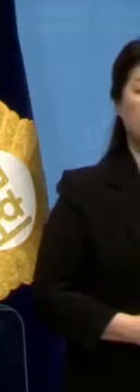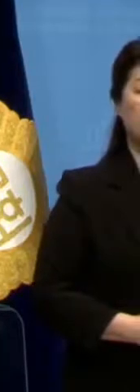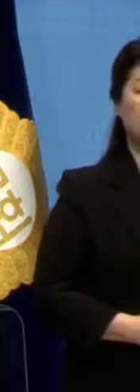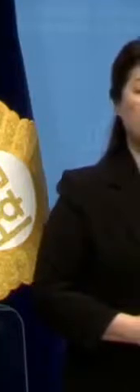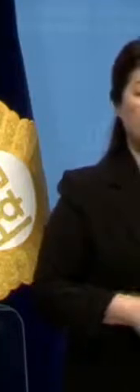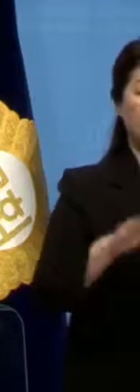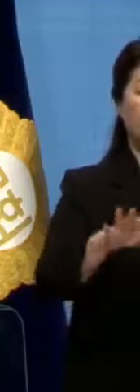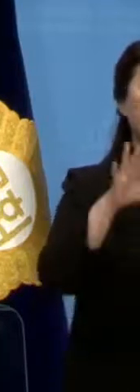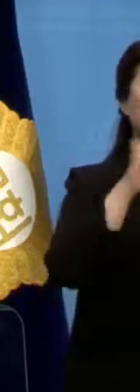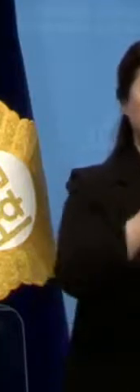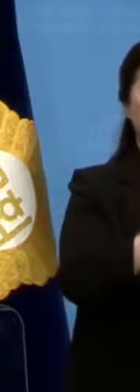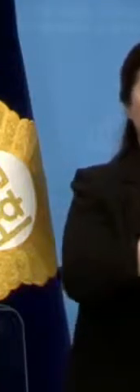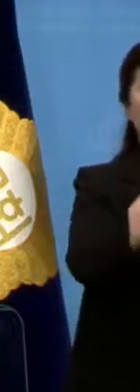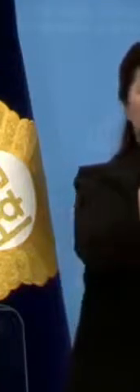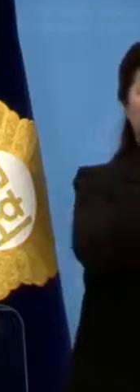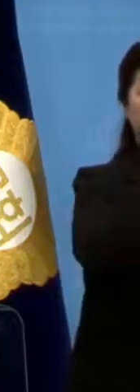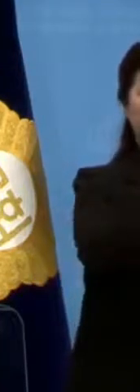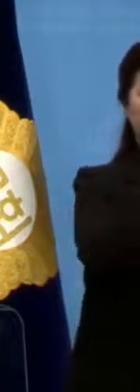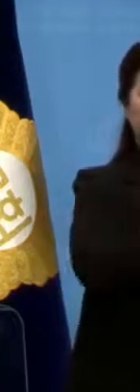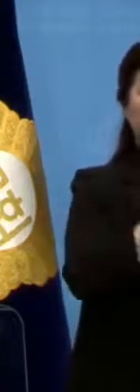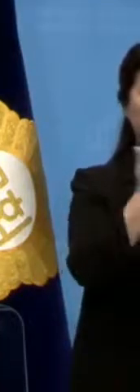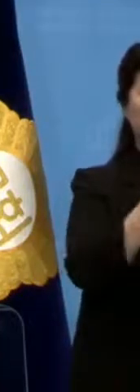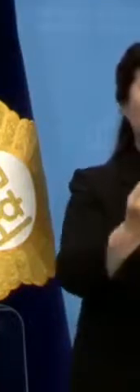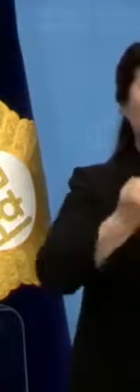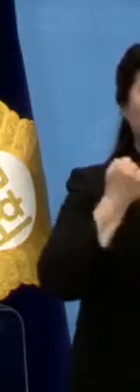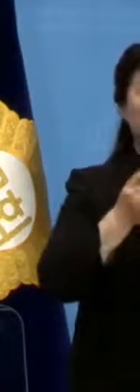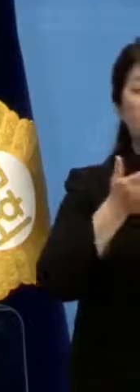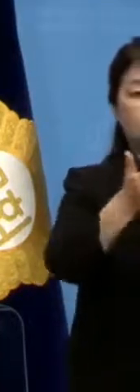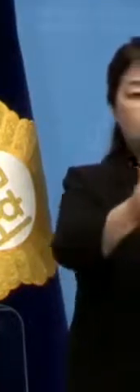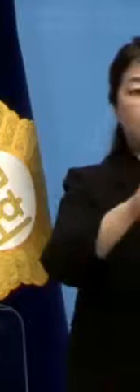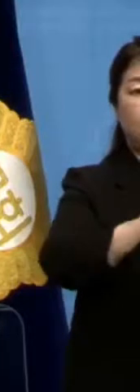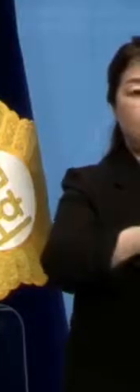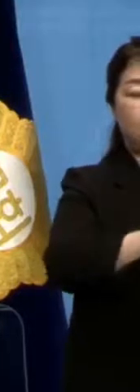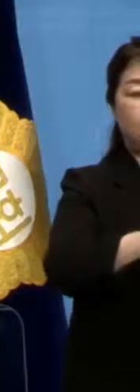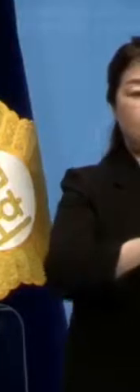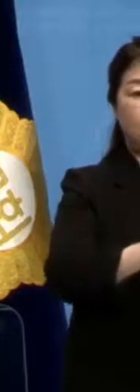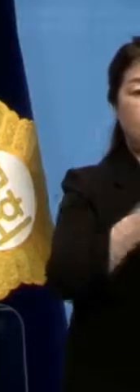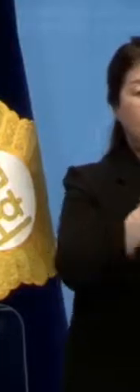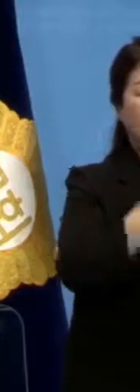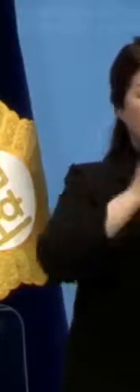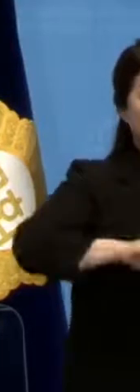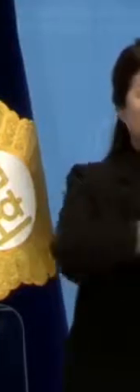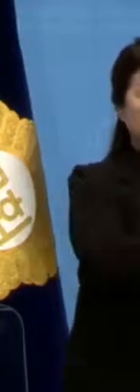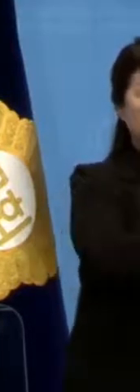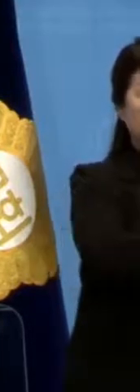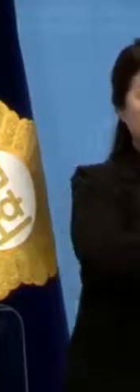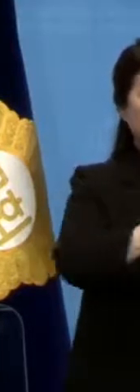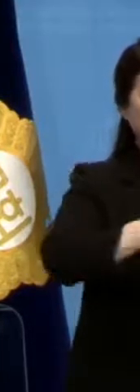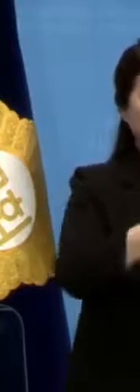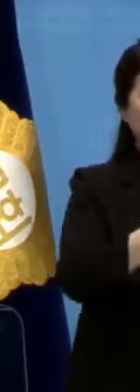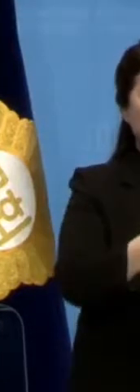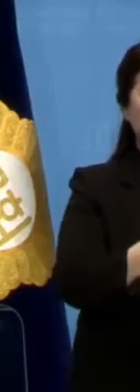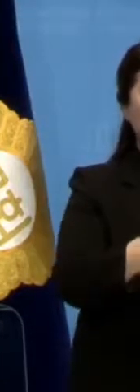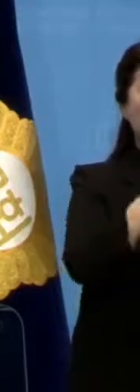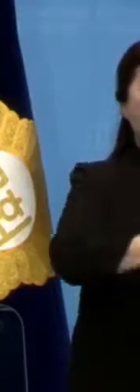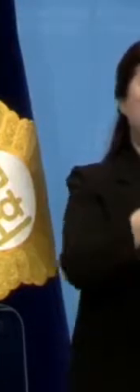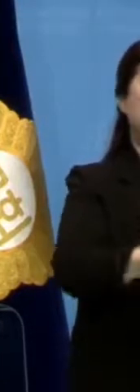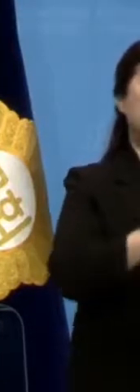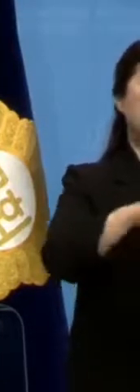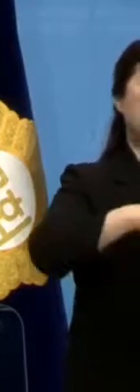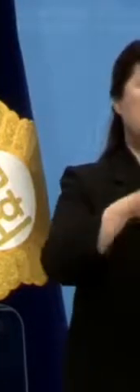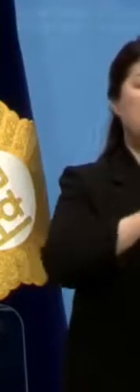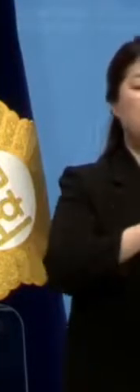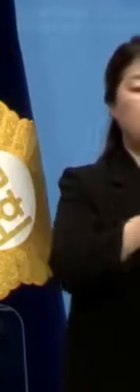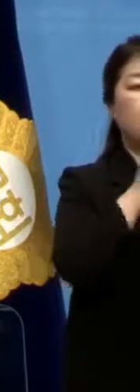네, 이어서 세 번째로 에너지 분야에 대해서 위법, 무능, 졸속 탈원전 정책을 지적하고자